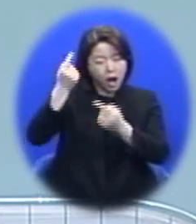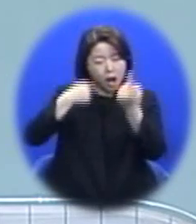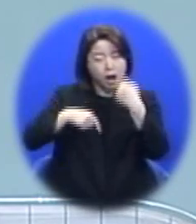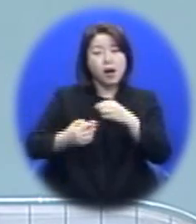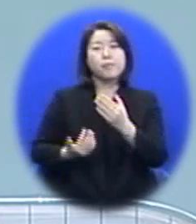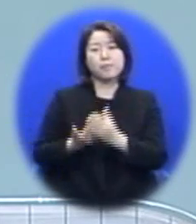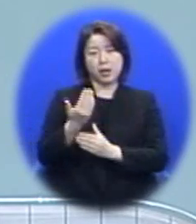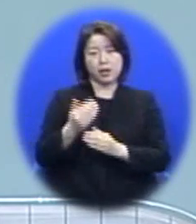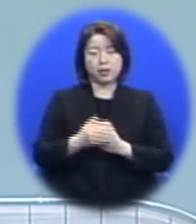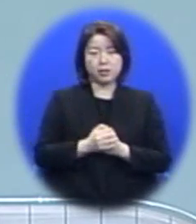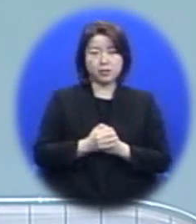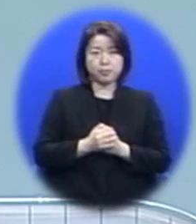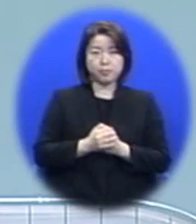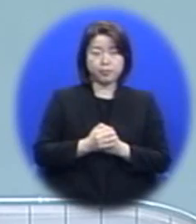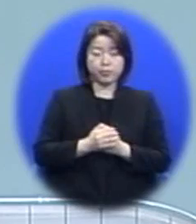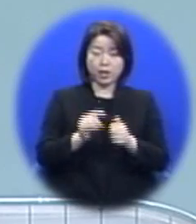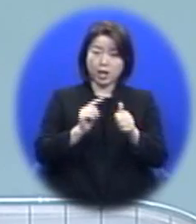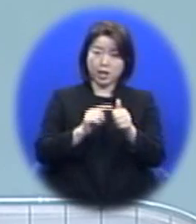그렇게 남편을